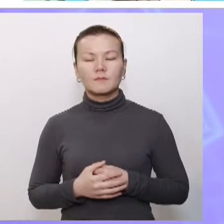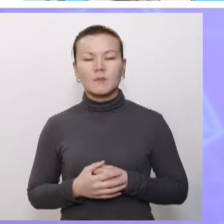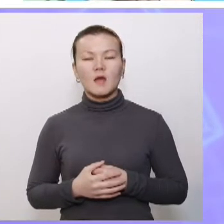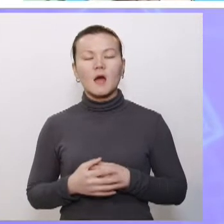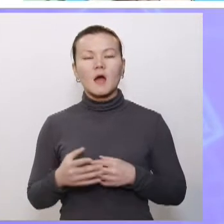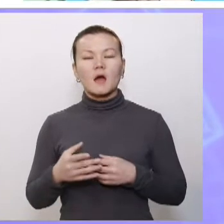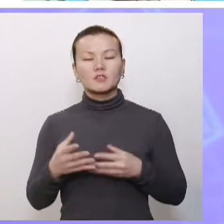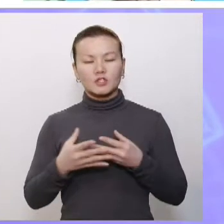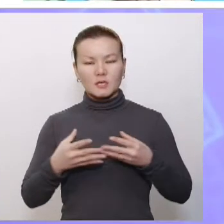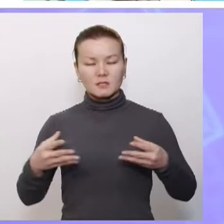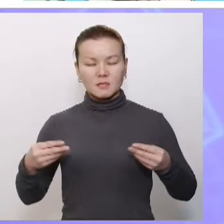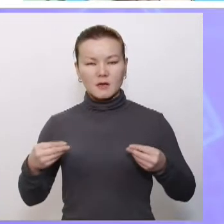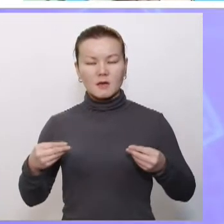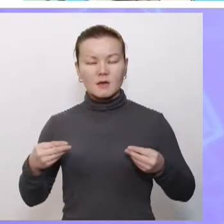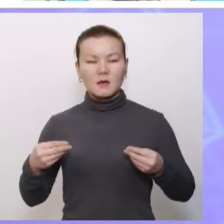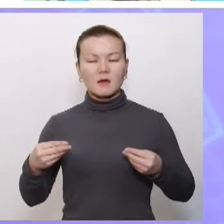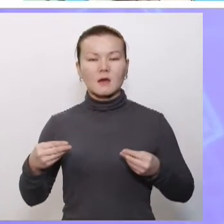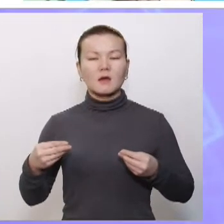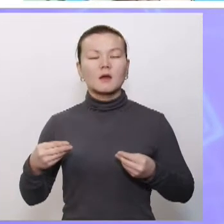Жазында күн жылыйт.